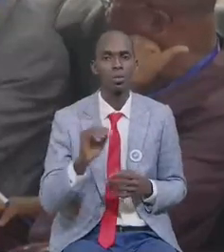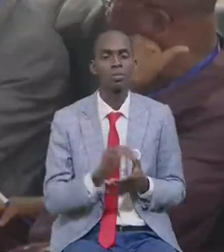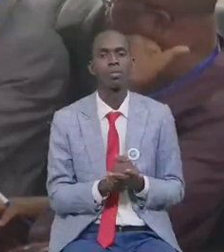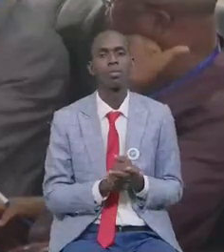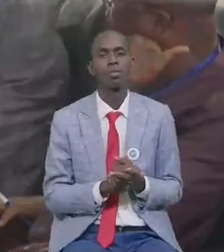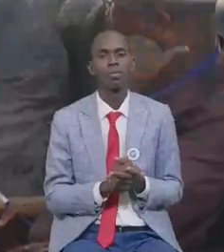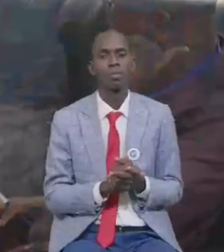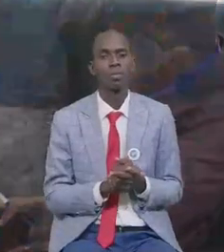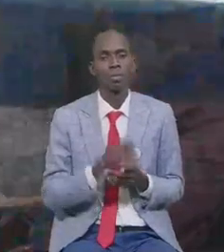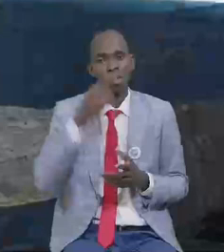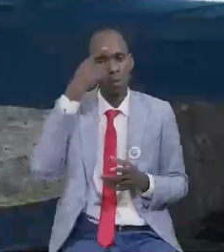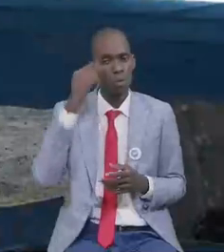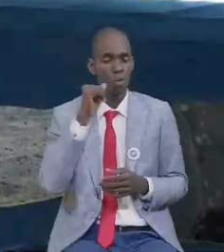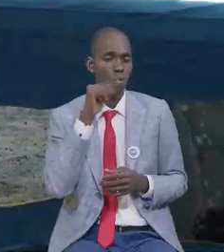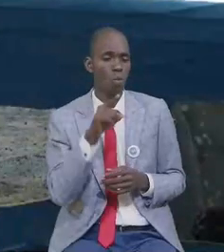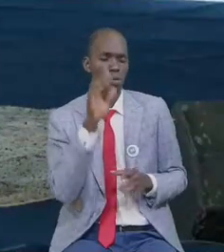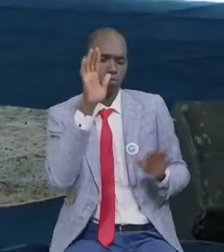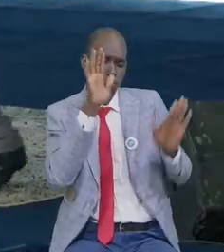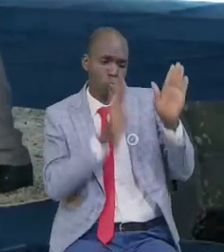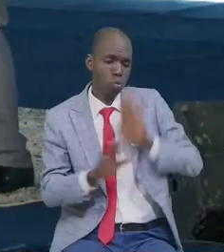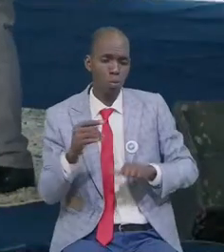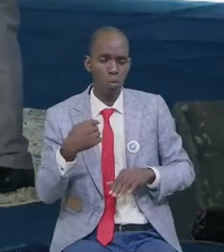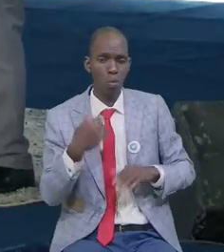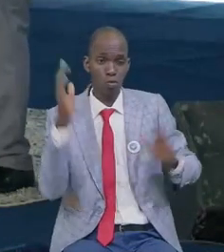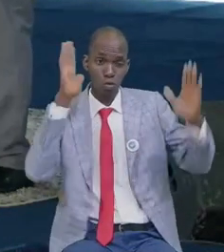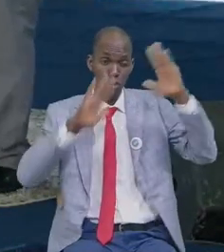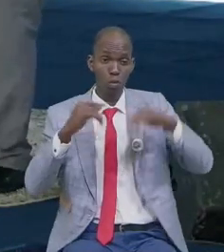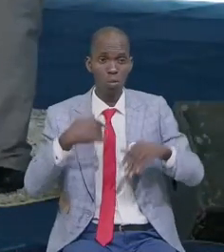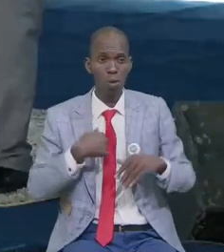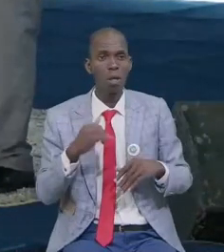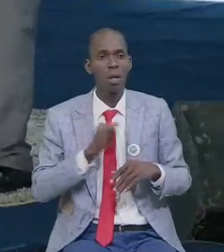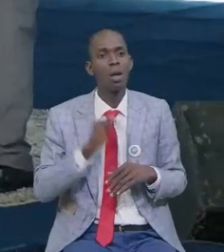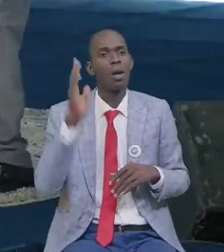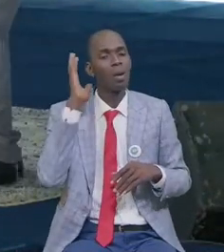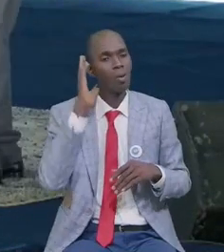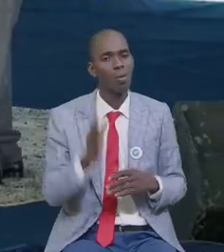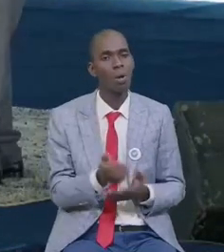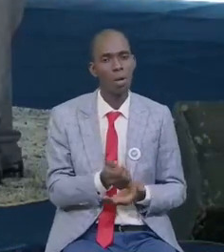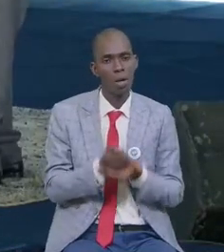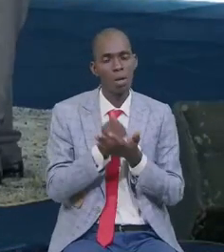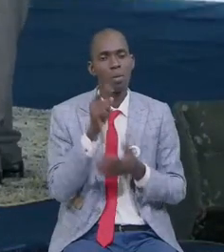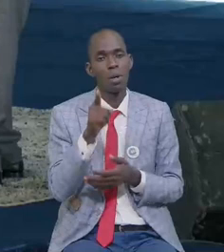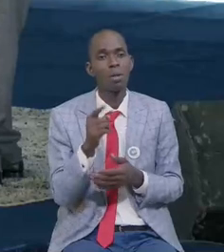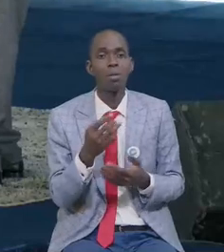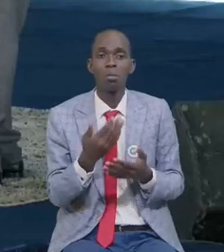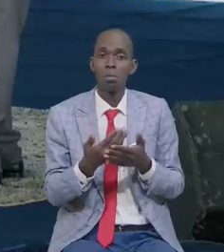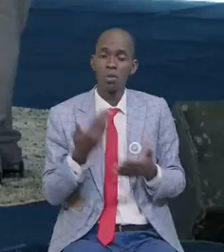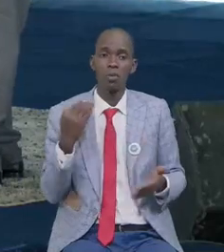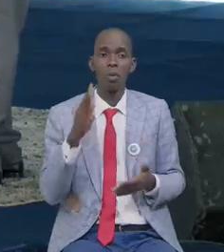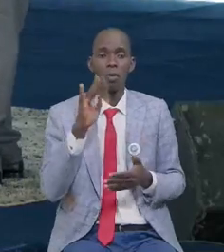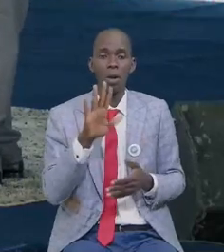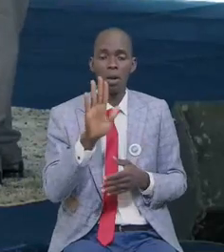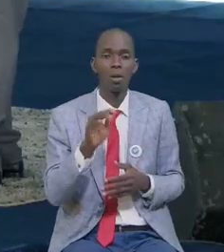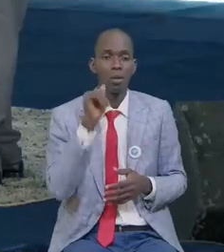Parce qu'elle m'importune. Je lui ferai justice afin qu'elle ne vienne pas sans cesse me rompre